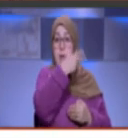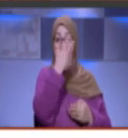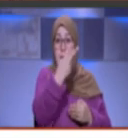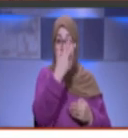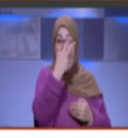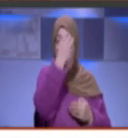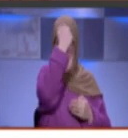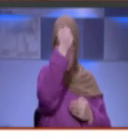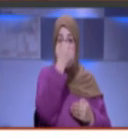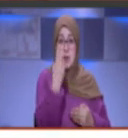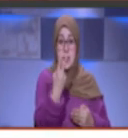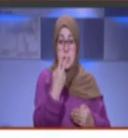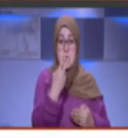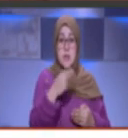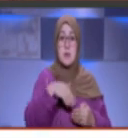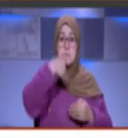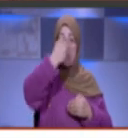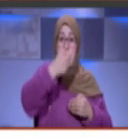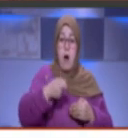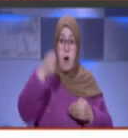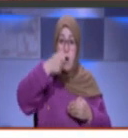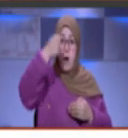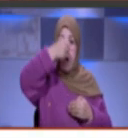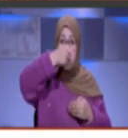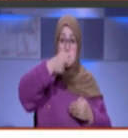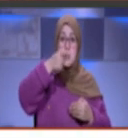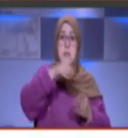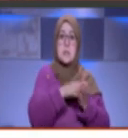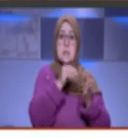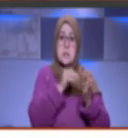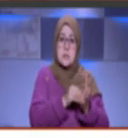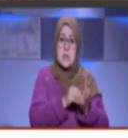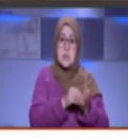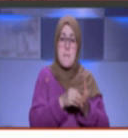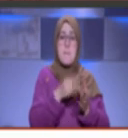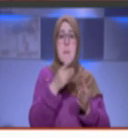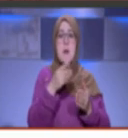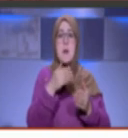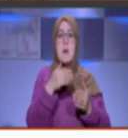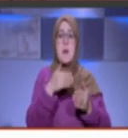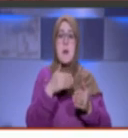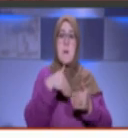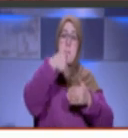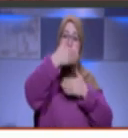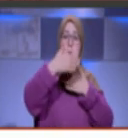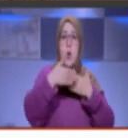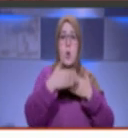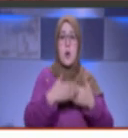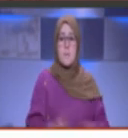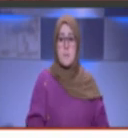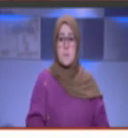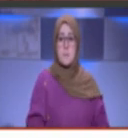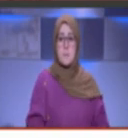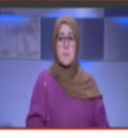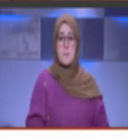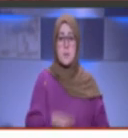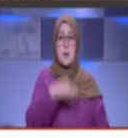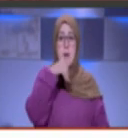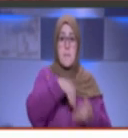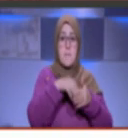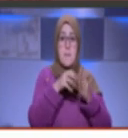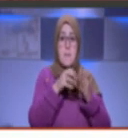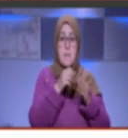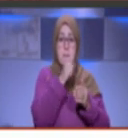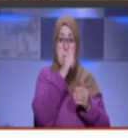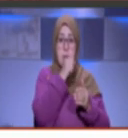لاي حد لم يتمكن من الصرف في المده المحدده ليه. عمليه تجزئه وتقسيم ارباب المعاشات دي على مراحل ساهمت بشكل كبير